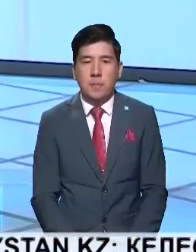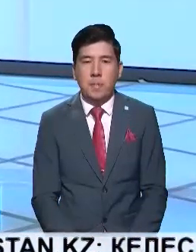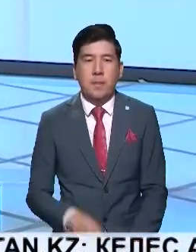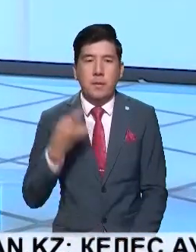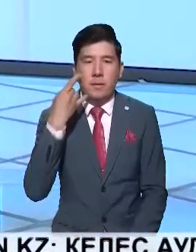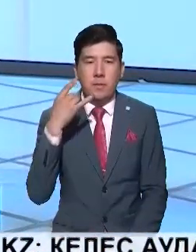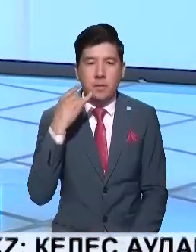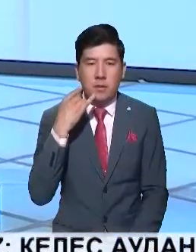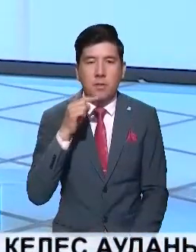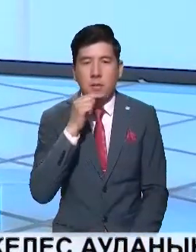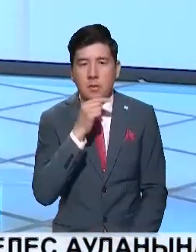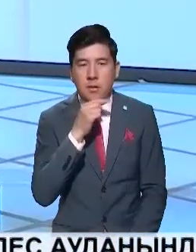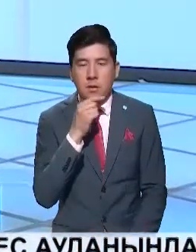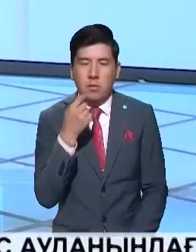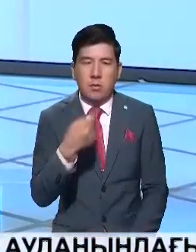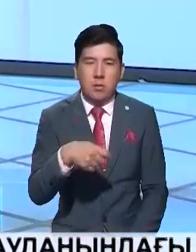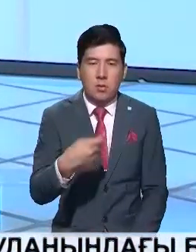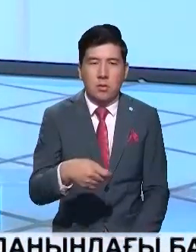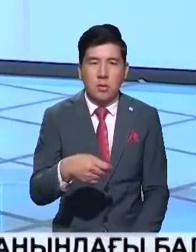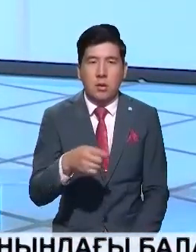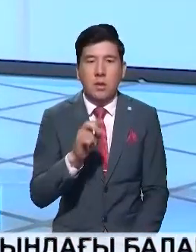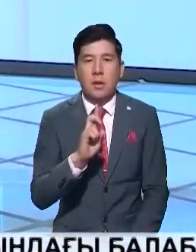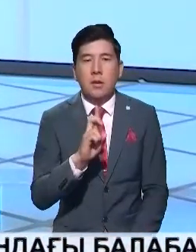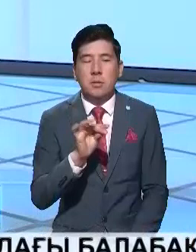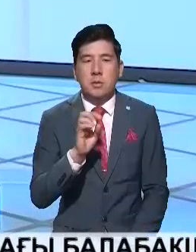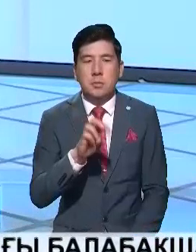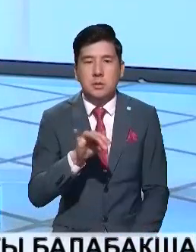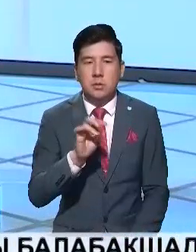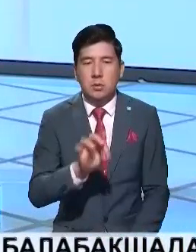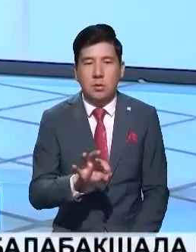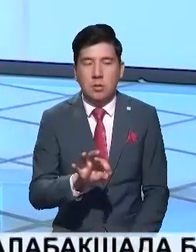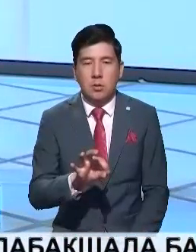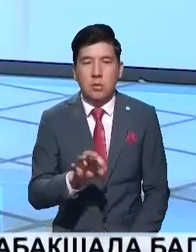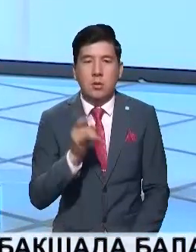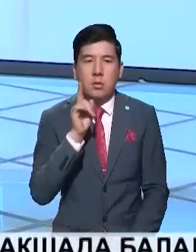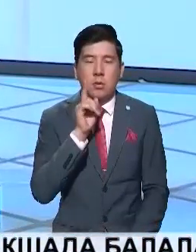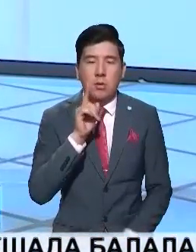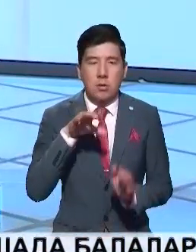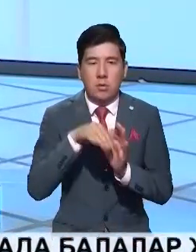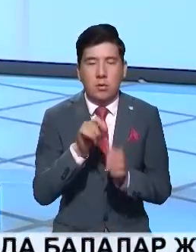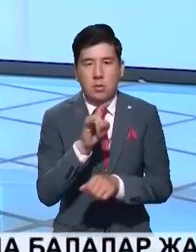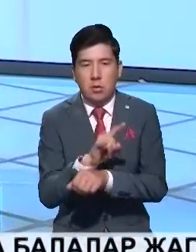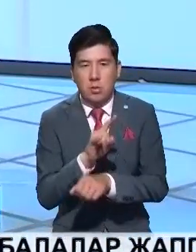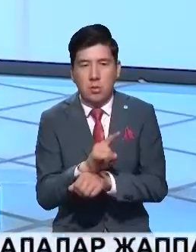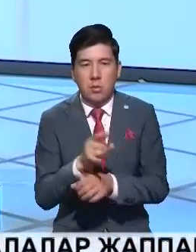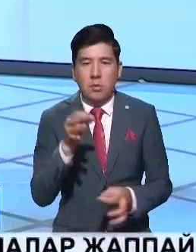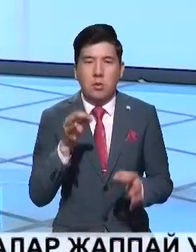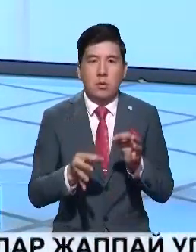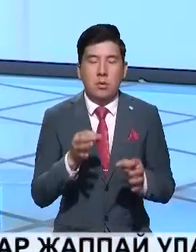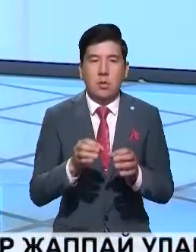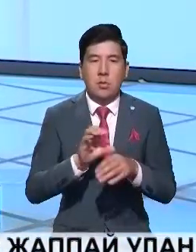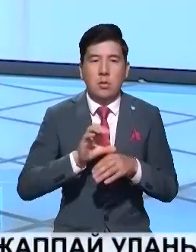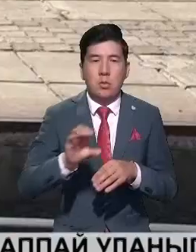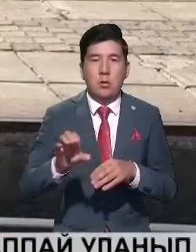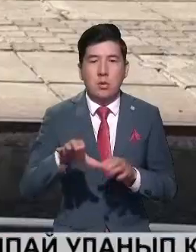Павлодарда Ресейден арзанға бидай сатып алып, оны қазақстандық өнім деп жалған құжат жасаған дихандар сотталды. Олар өнімді